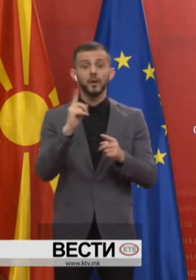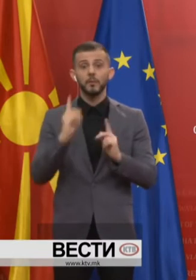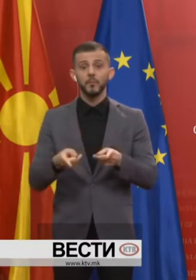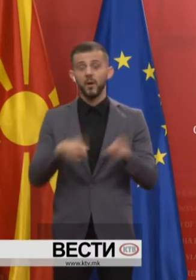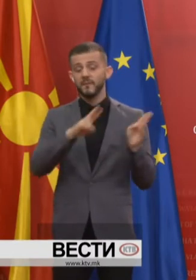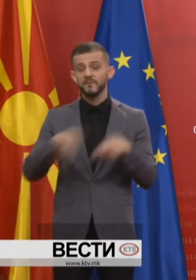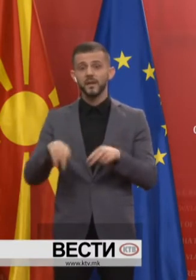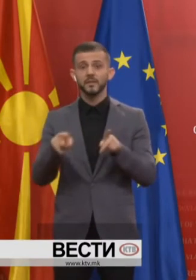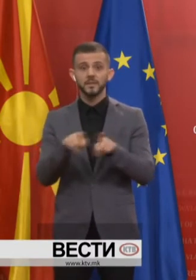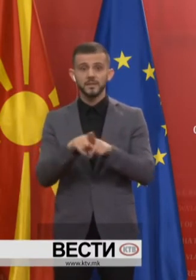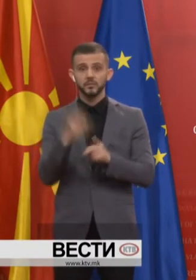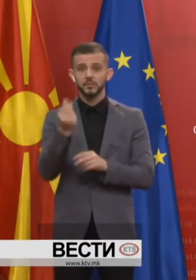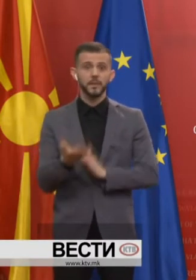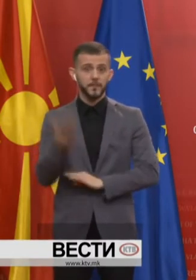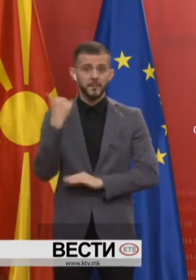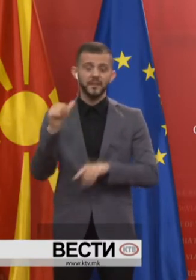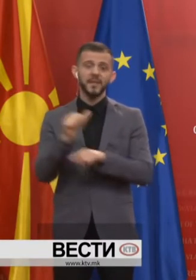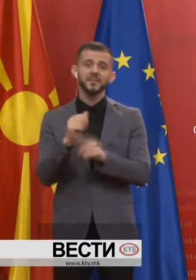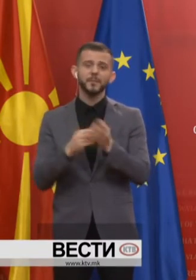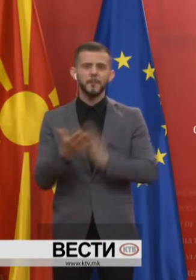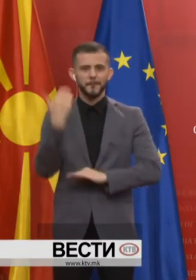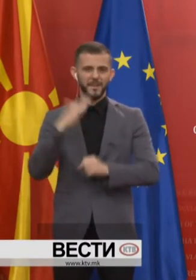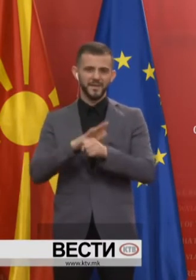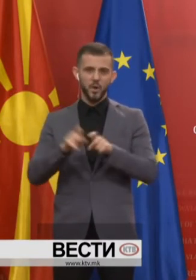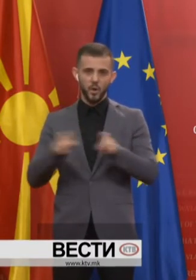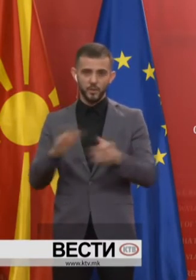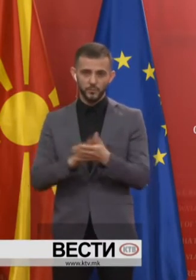износите утврдени на 11 март.